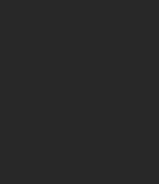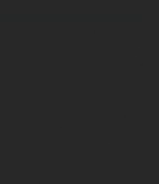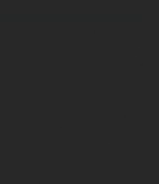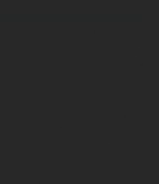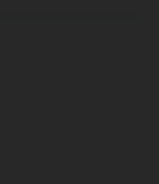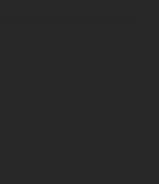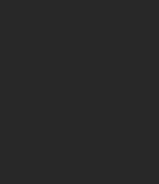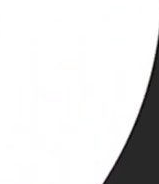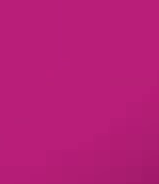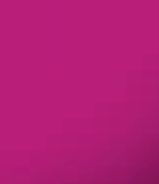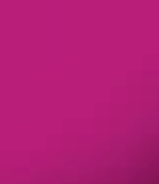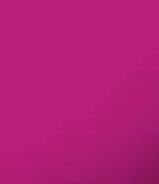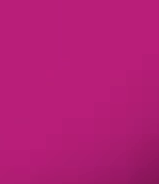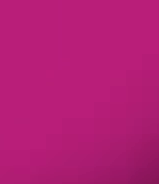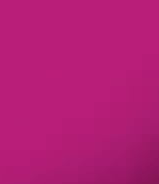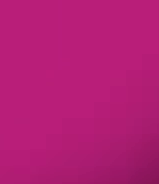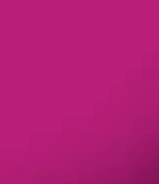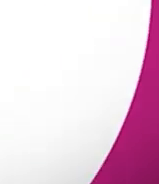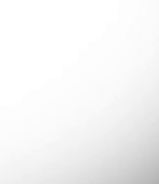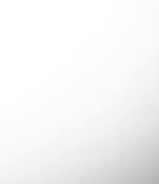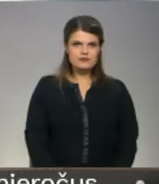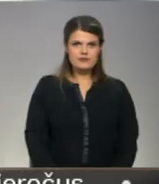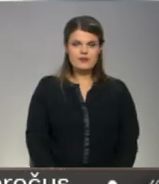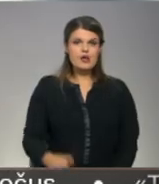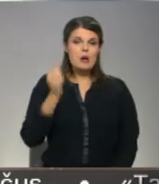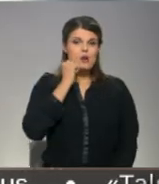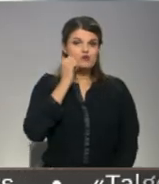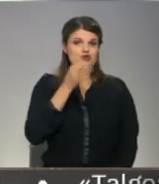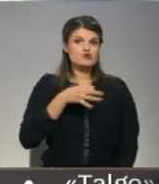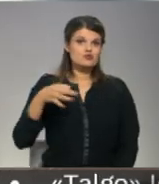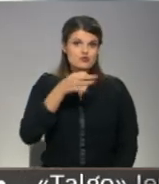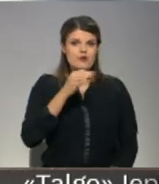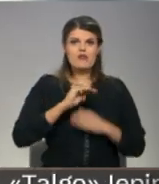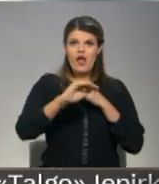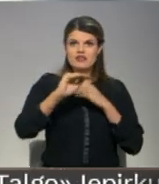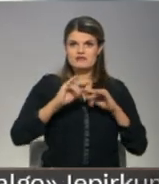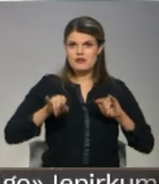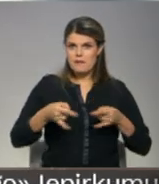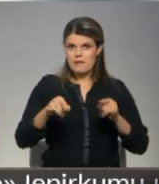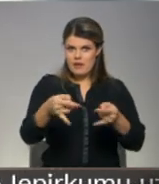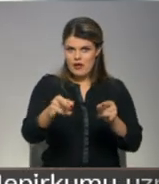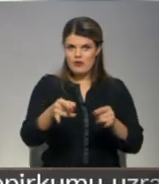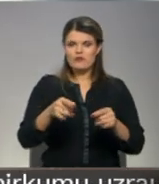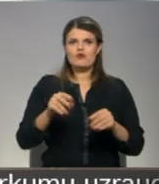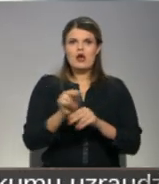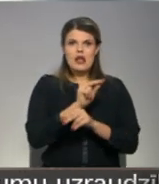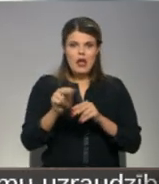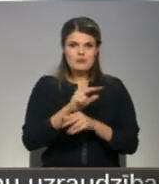Re, viss ēters ir te! Bauskas novadā asfalta bedru lapīšanai paredzēts